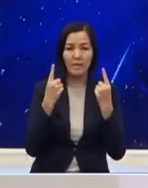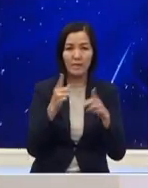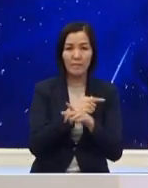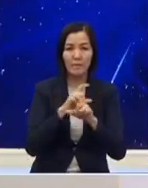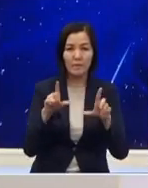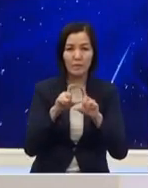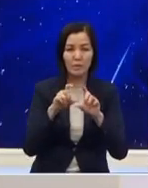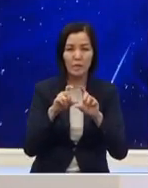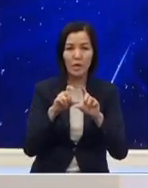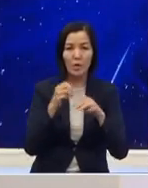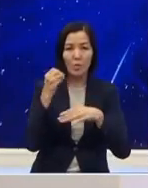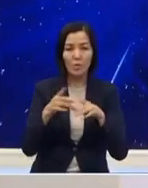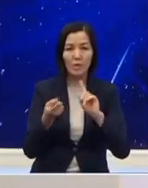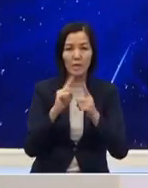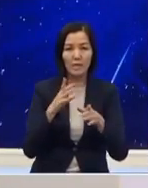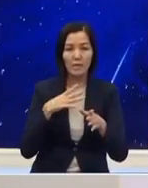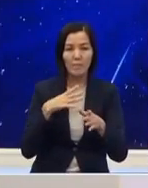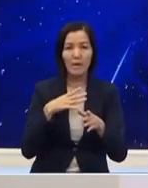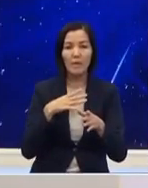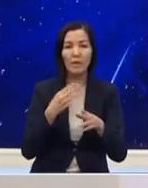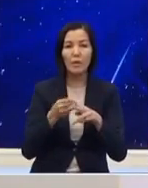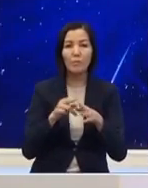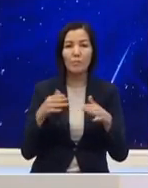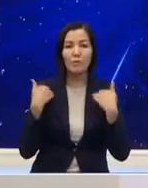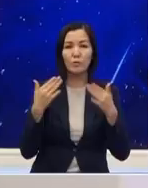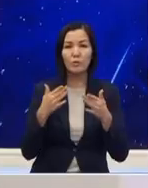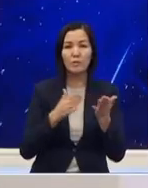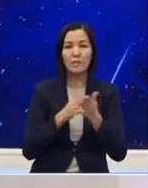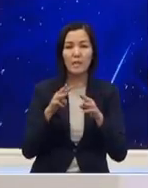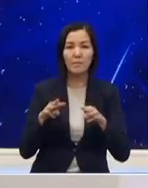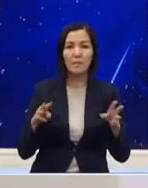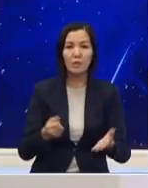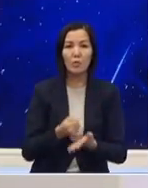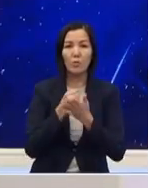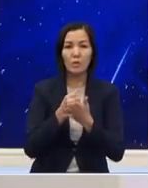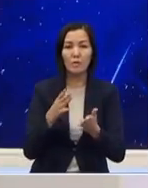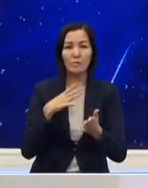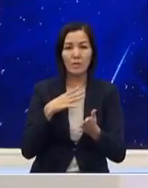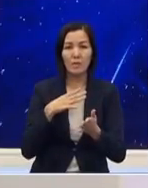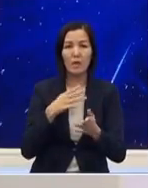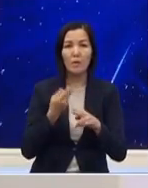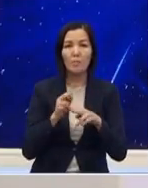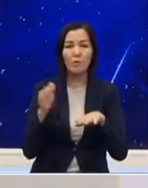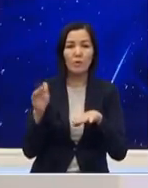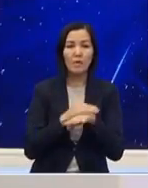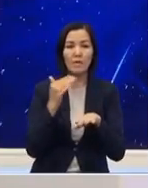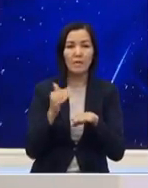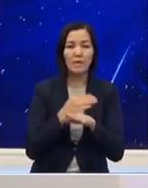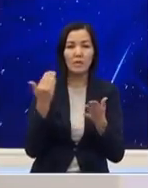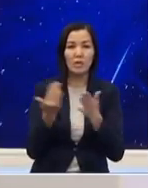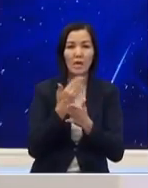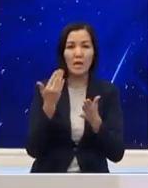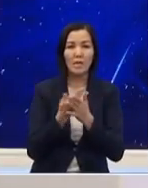медициналық сауықтыру орталығын айналмақ. Атап өтерлігі бұл ұсынысты сала министрлігі де қуана қолдап жатқан көрінеді. Бұл игі жаңалық